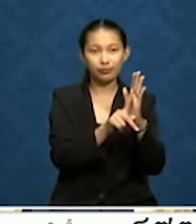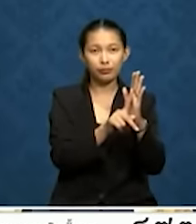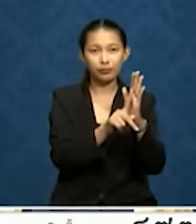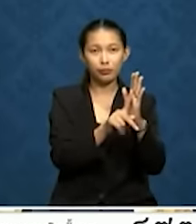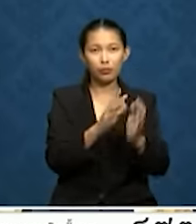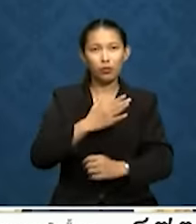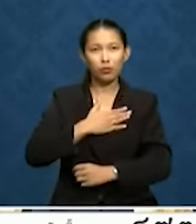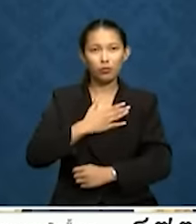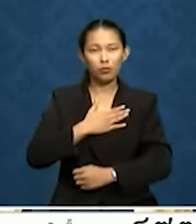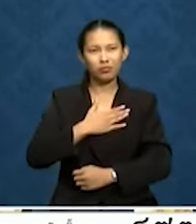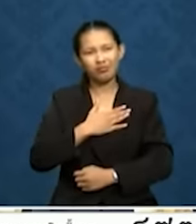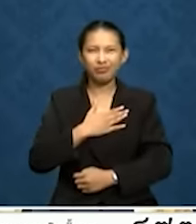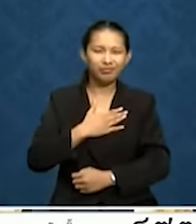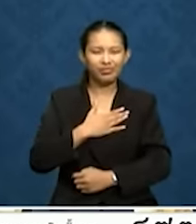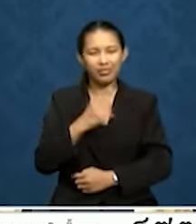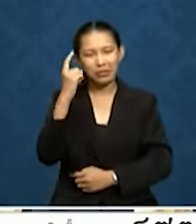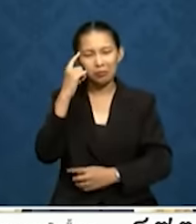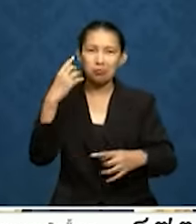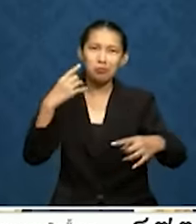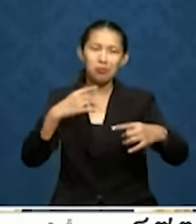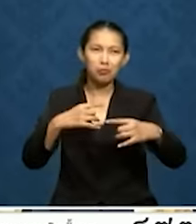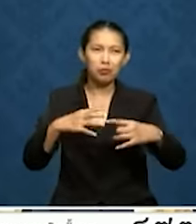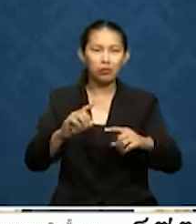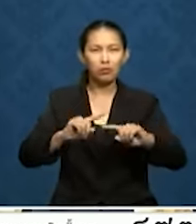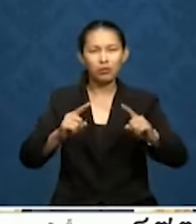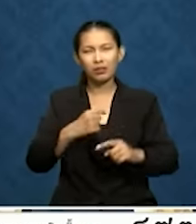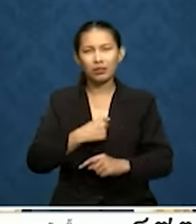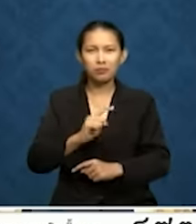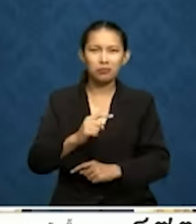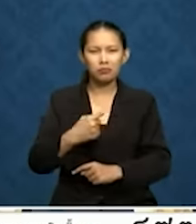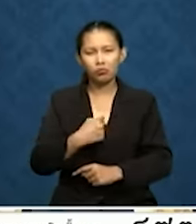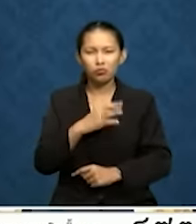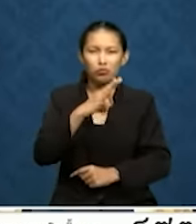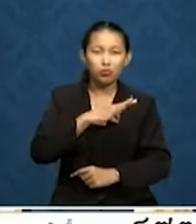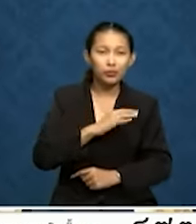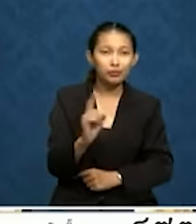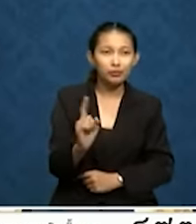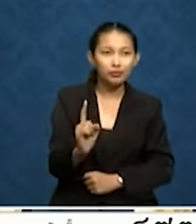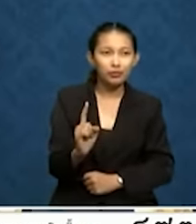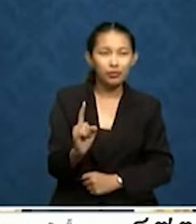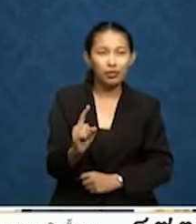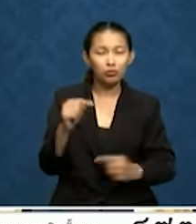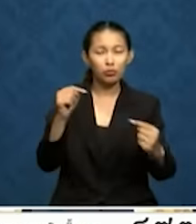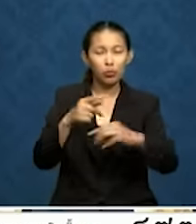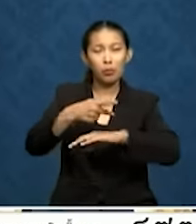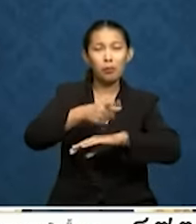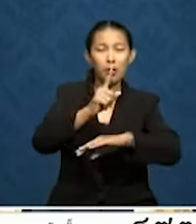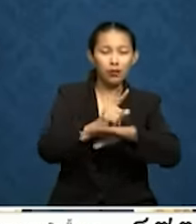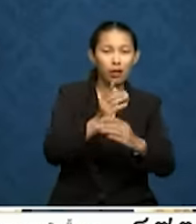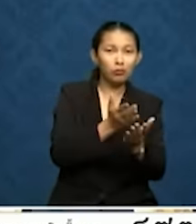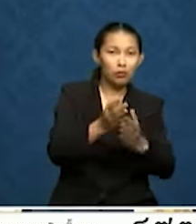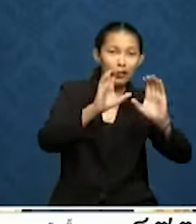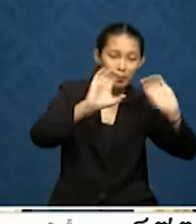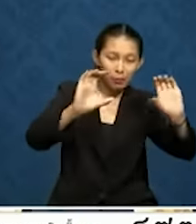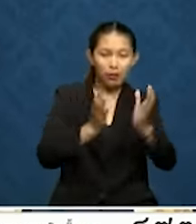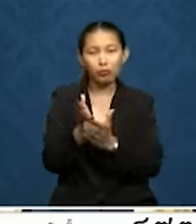กับผมไม่อยากขัดใจท่านสมาชิกกับผมก็ไม่อยากขัดใจท่านประธานวิปฝ่ายค้านฝ่าย